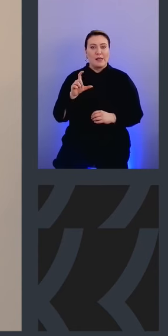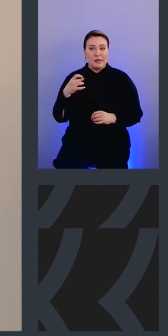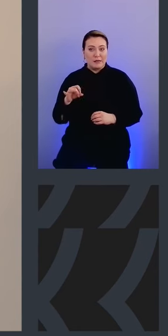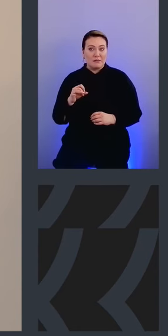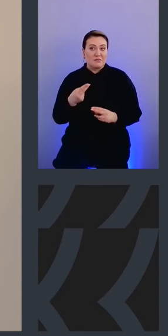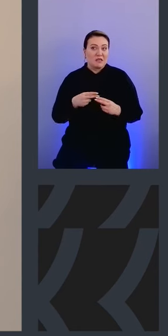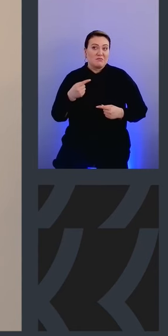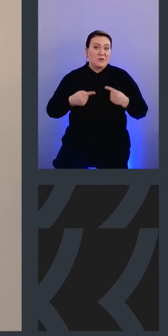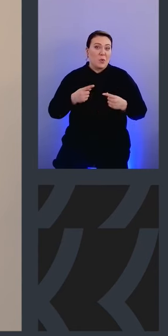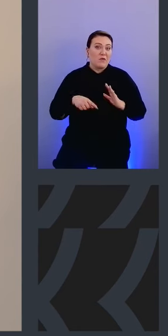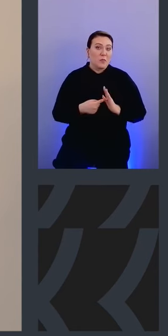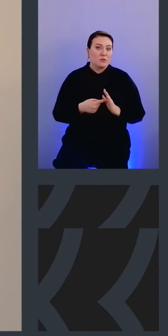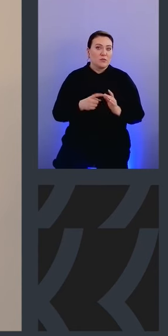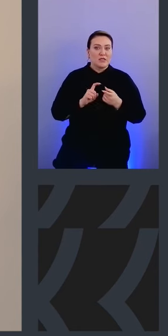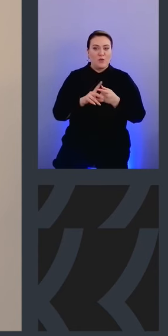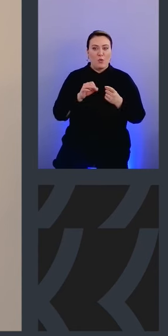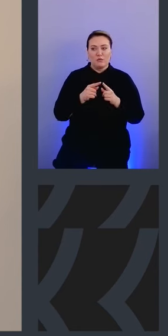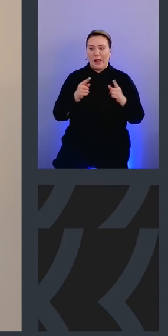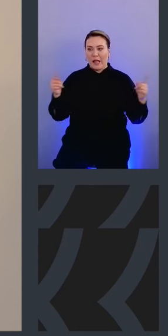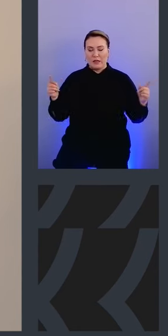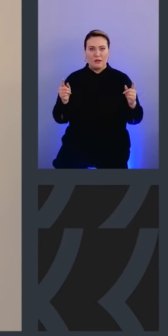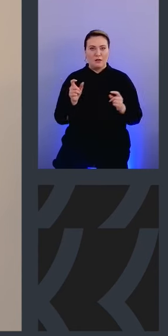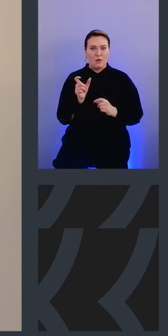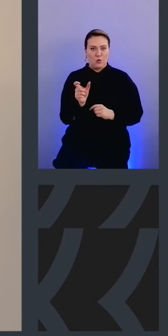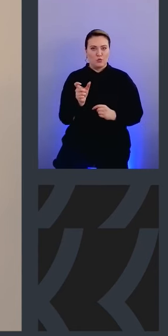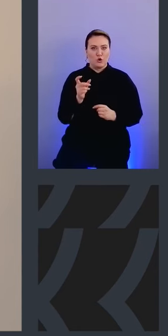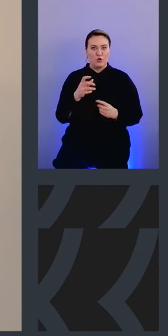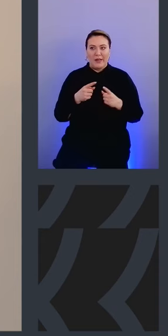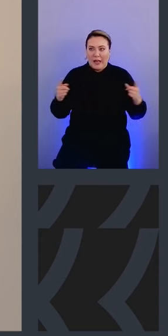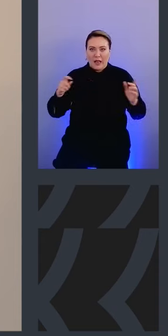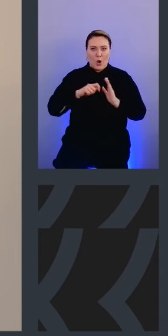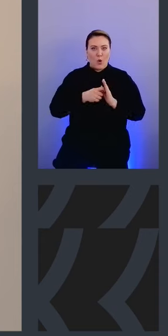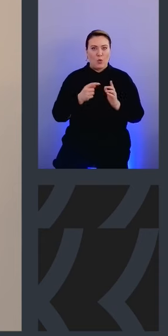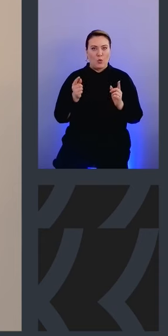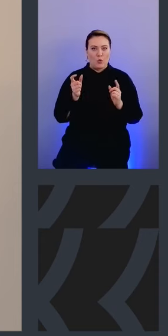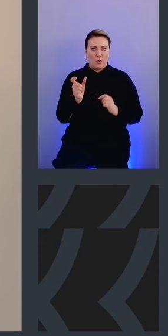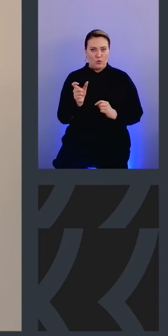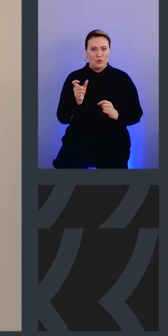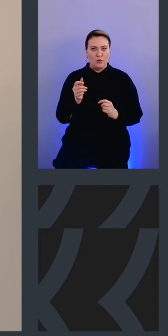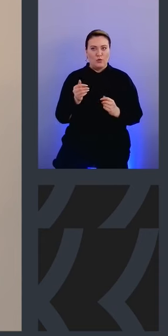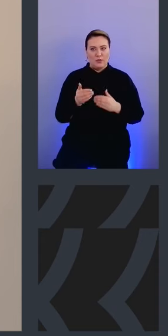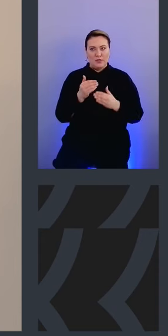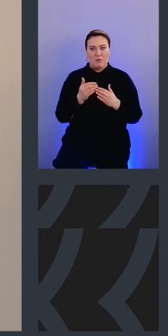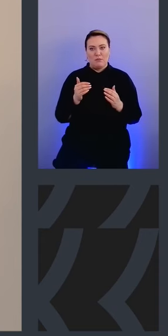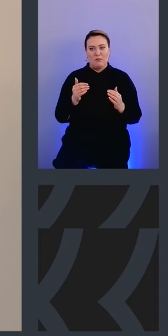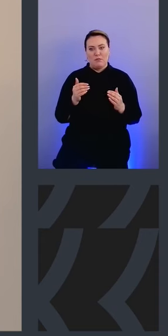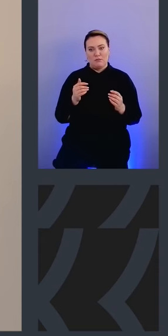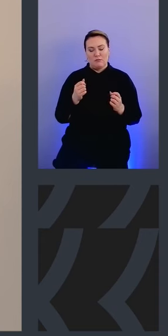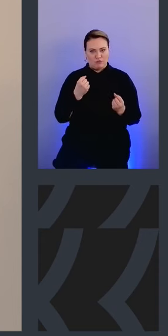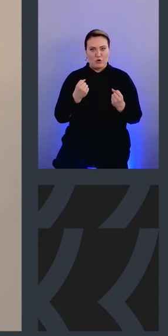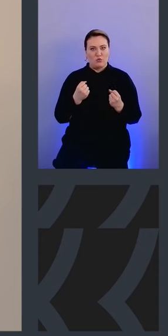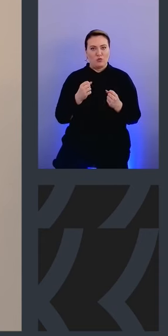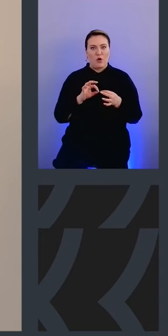есть зависит же от длины ключа. Чем длиннее ключ, тем менее уязвим алгоритм. Вот.